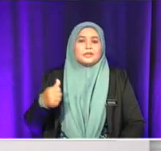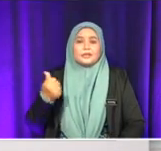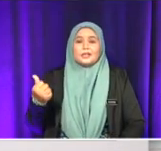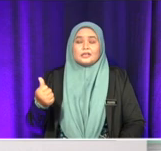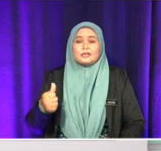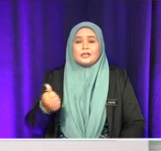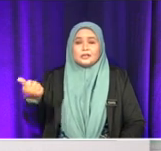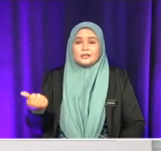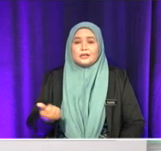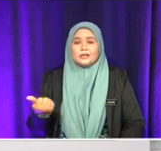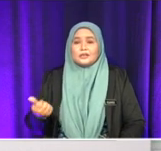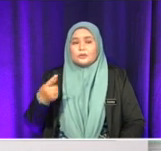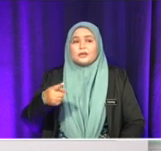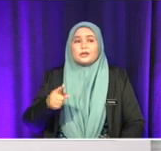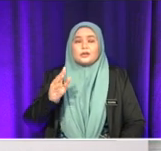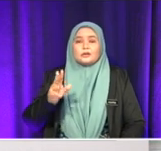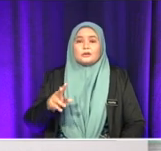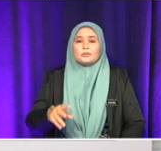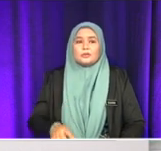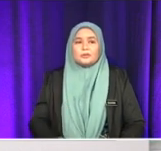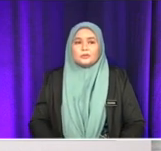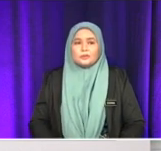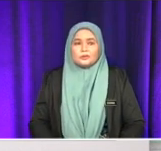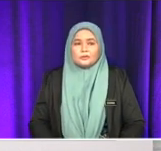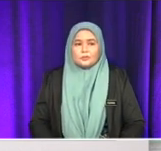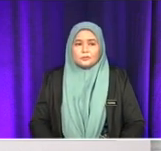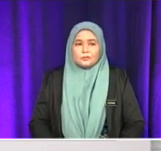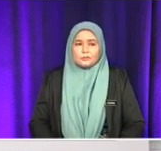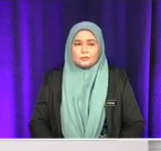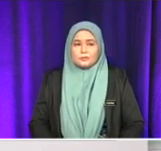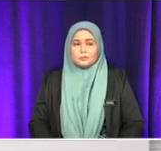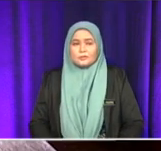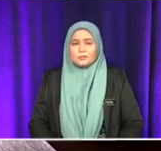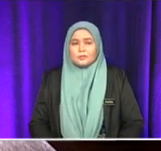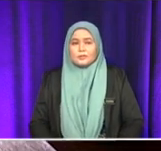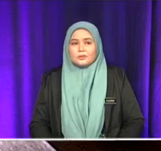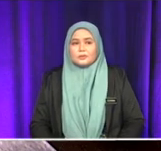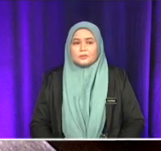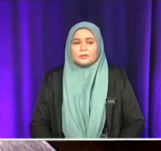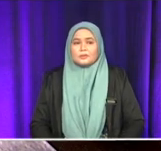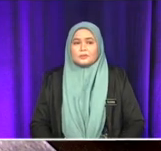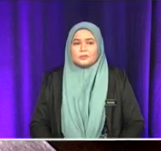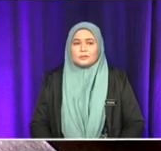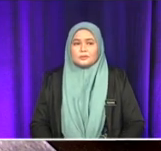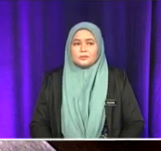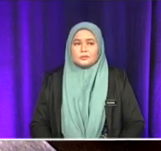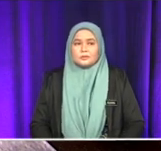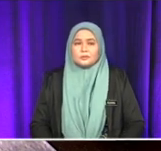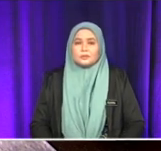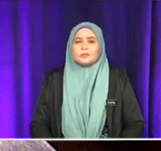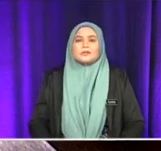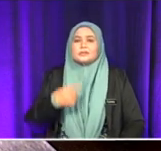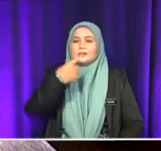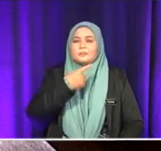Sebenarnya dia mengeluarkan suara tapi memandangkan mereka tapi kita akan lihat